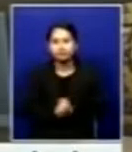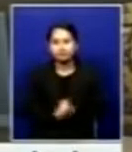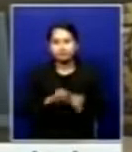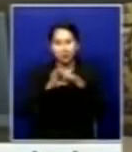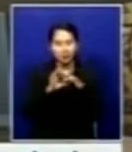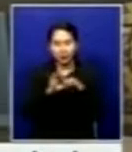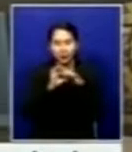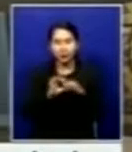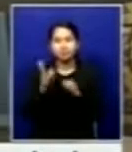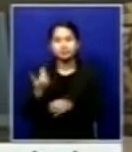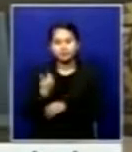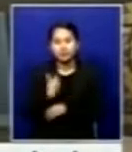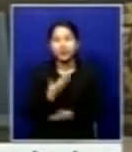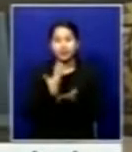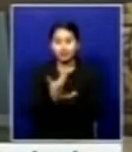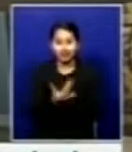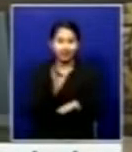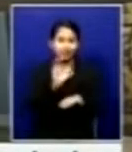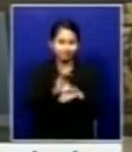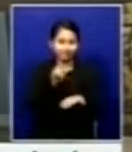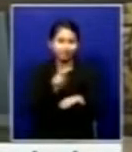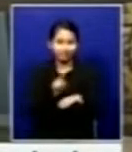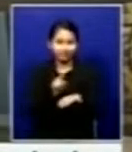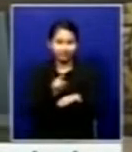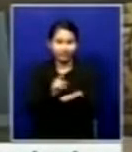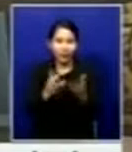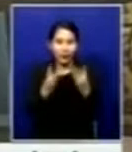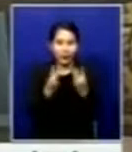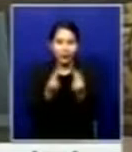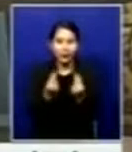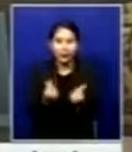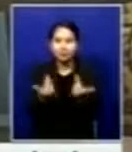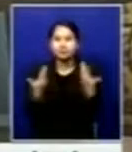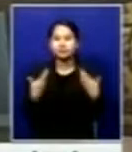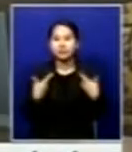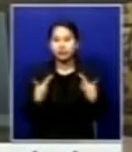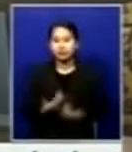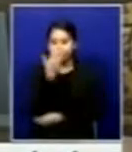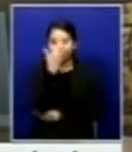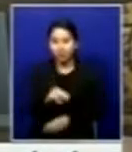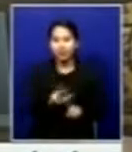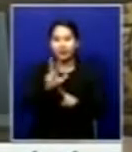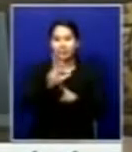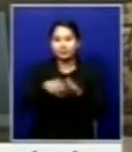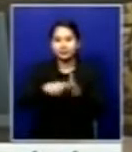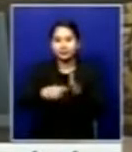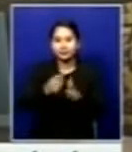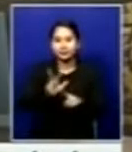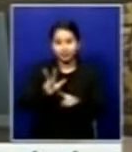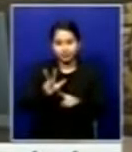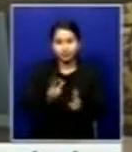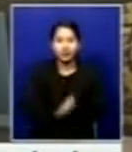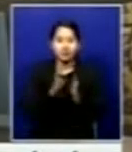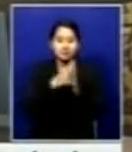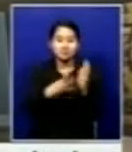ากว่าเม็ดเงินก้อนนี้เนี่ยมันจะละลายหายไปเพราะข้อที่3ครับทุกแผนง